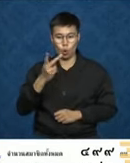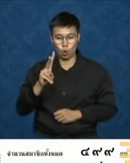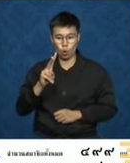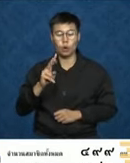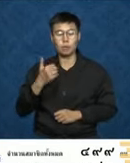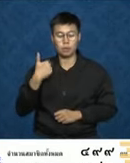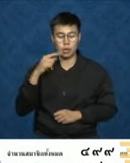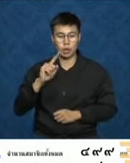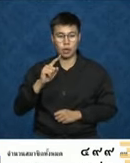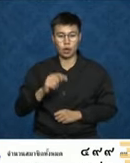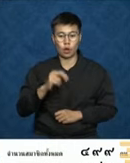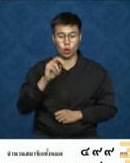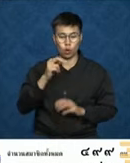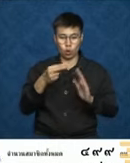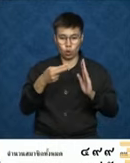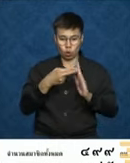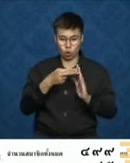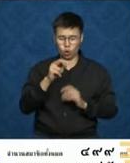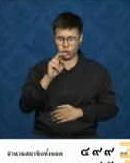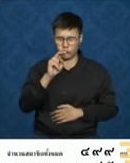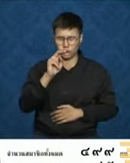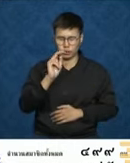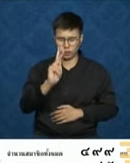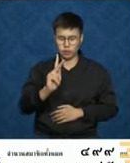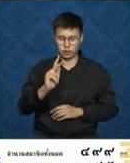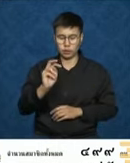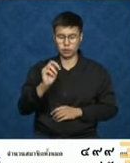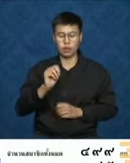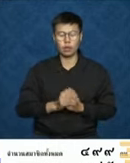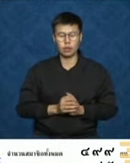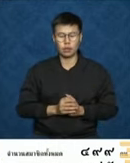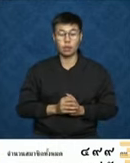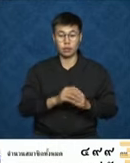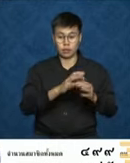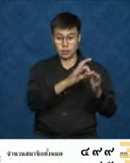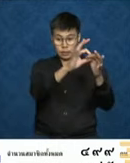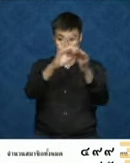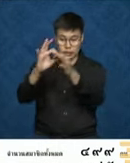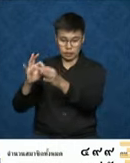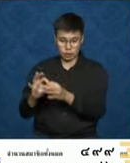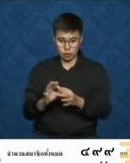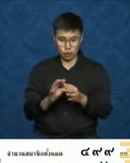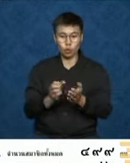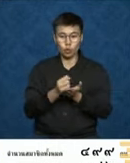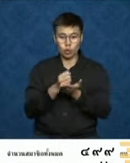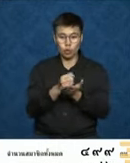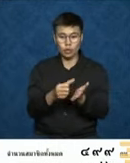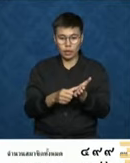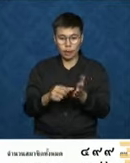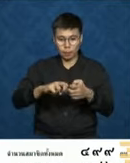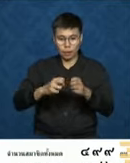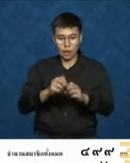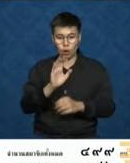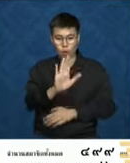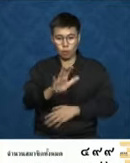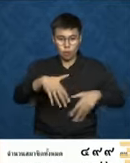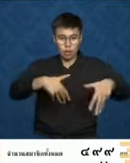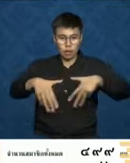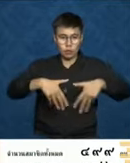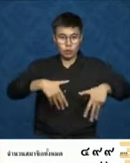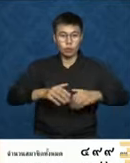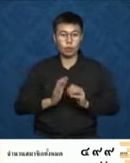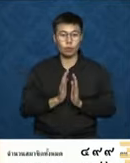จำเรศและที่บ้านหนองแก่งตำบลพลับพาอำเภอเชียงขวัญเพื่อแก้ไขความเดดร้อนของพี่น้องประชาชนครับขอบคุณครับท่านประธานครับครับ